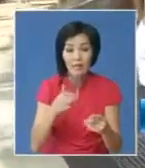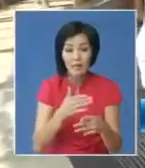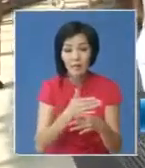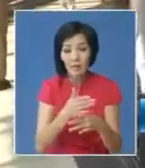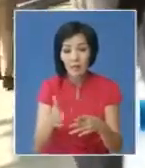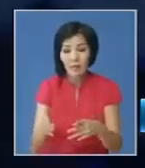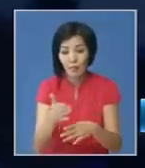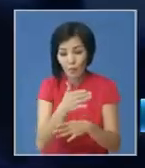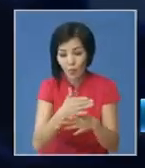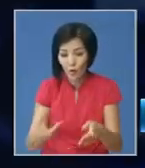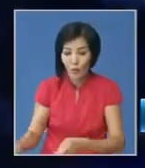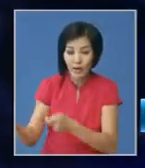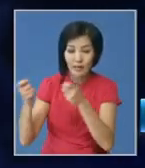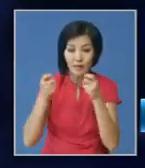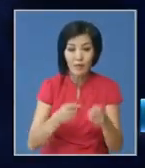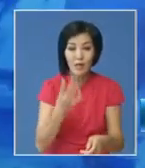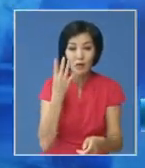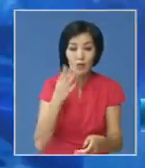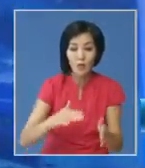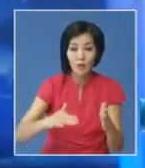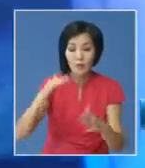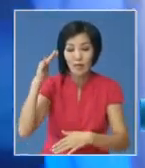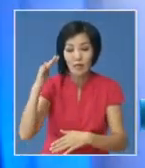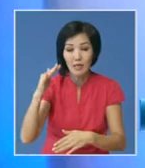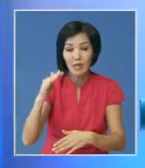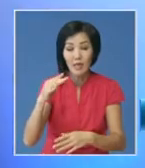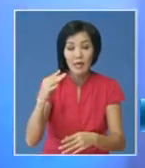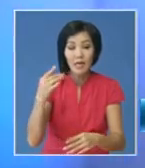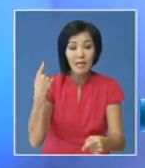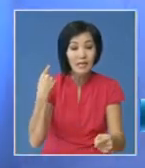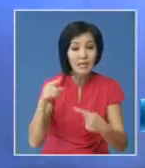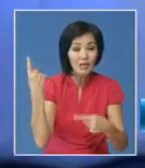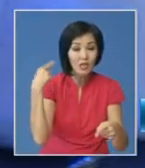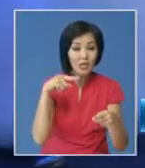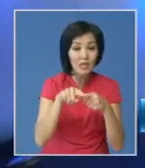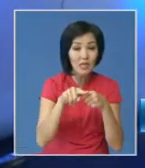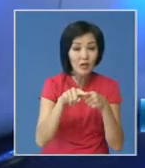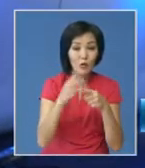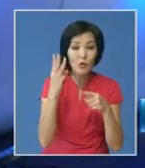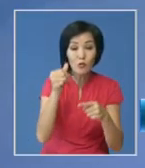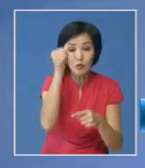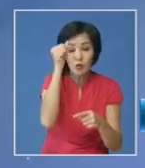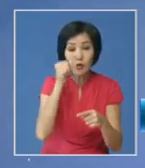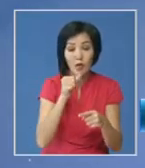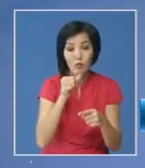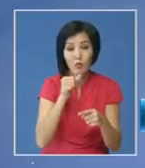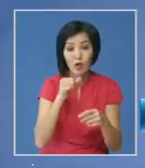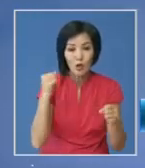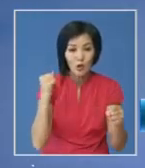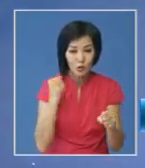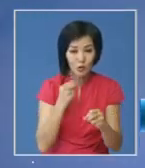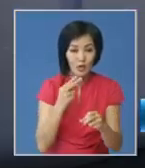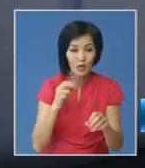келінген айсберг. 4 метрлік мұзтау павильонда Ресейдің ерекше технологиясыменен 3 ай бойына сақталып тұрады. Бұрын соңды